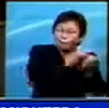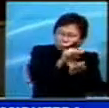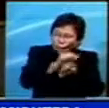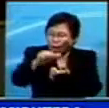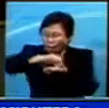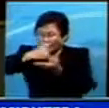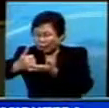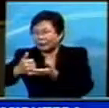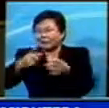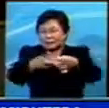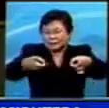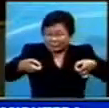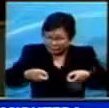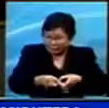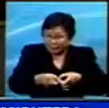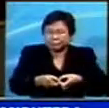sebagai